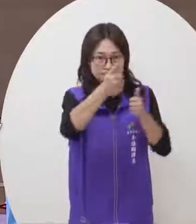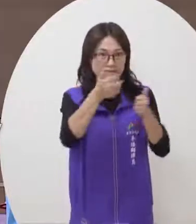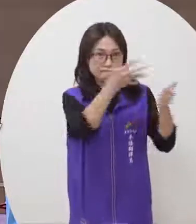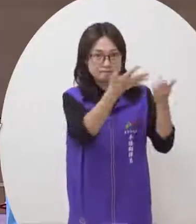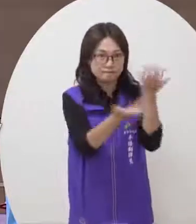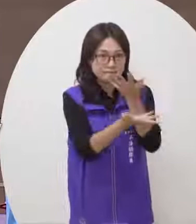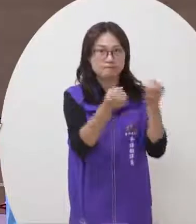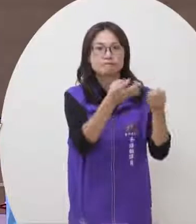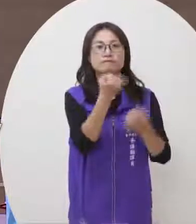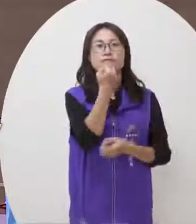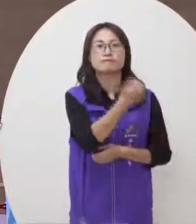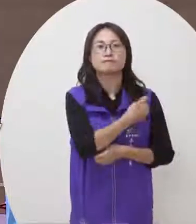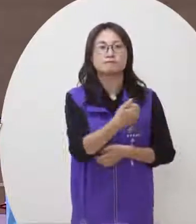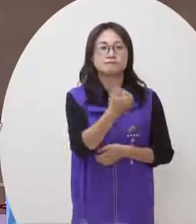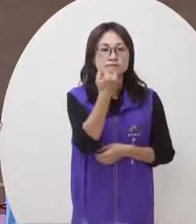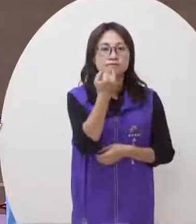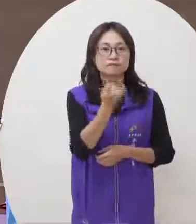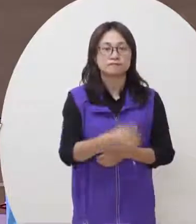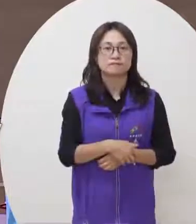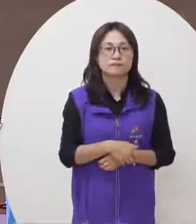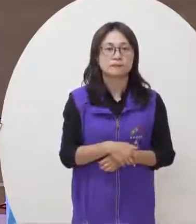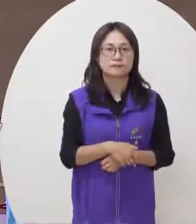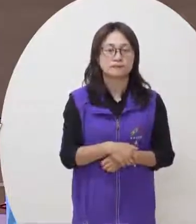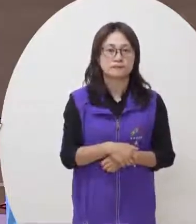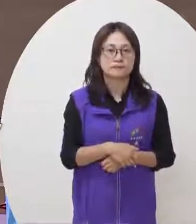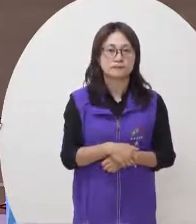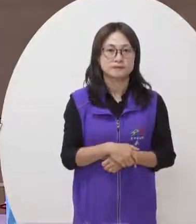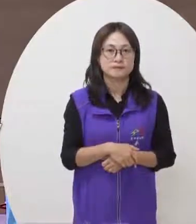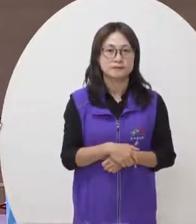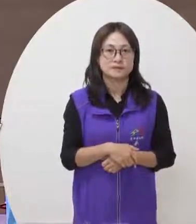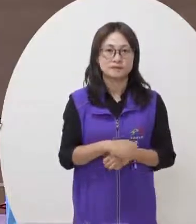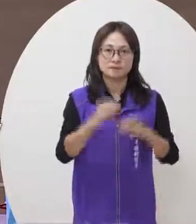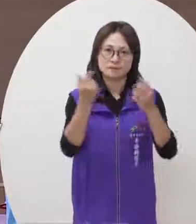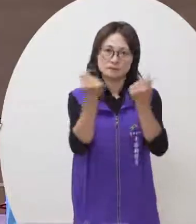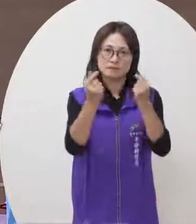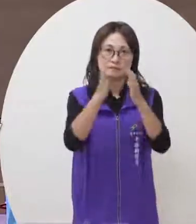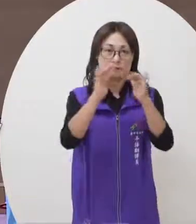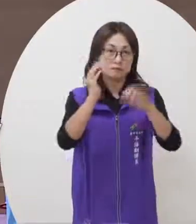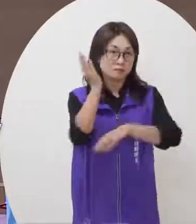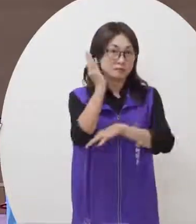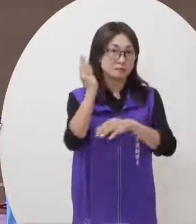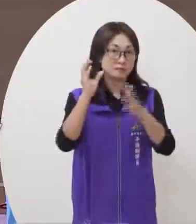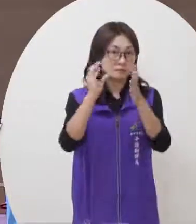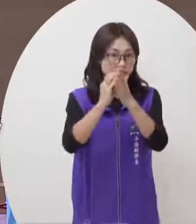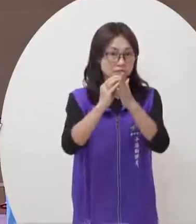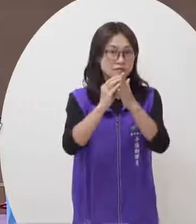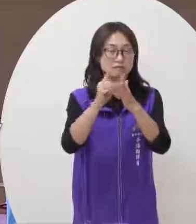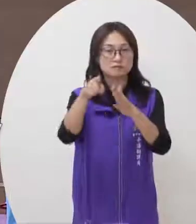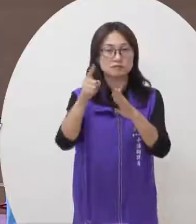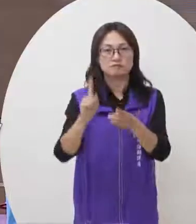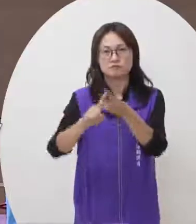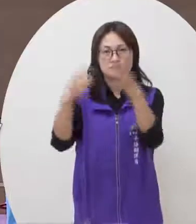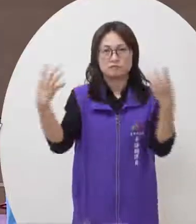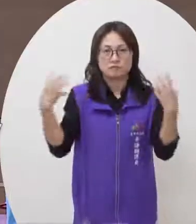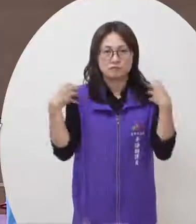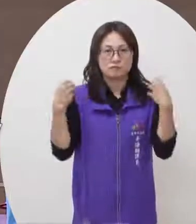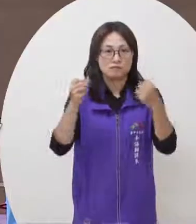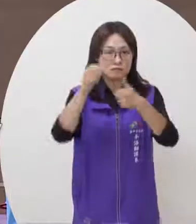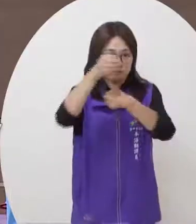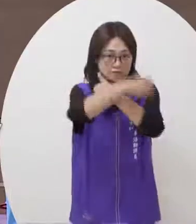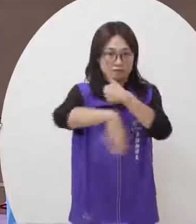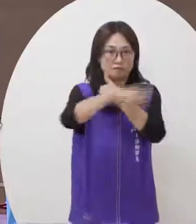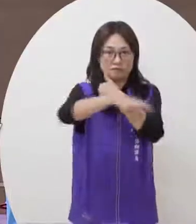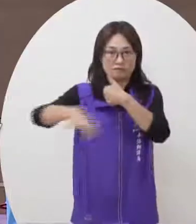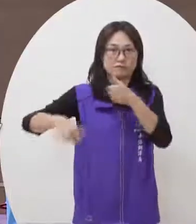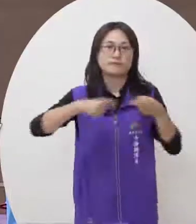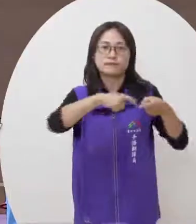伟吴局长，民政局也是我们的联络局哈，那负责各局处的联络局哈啊，所以民政系统就是可以。